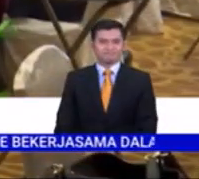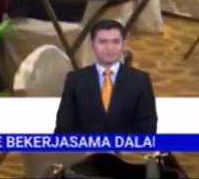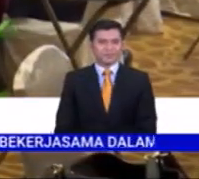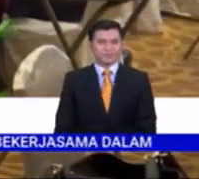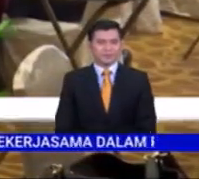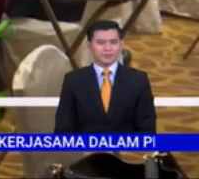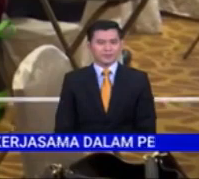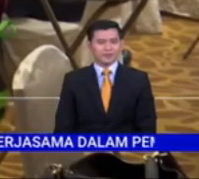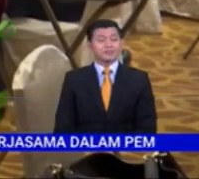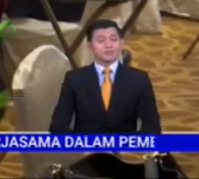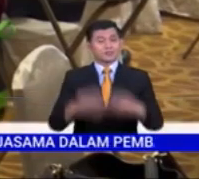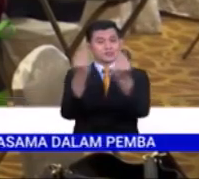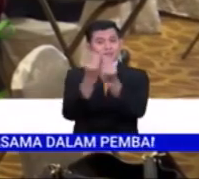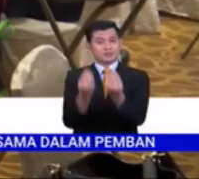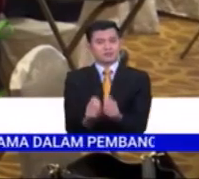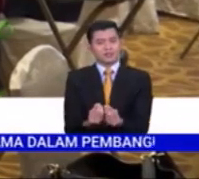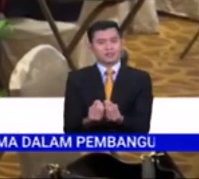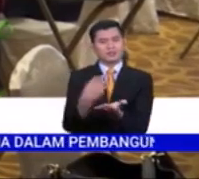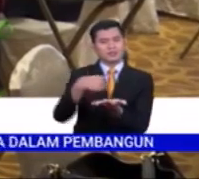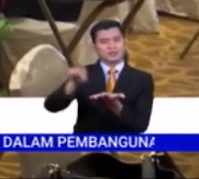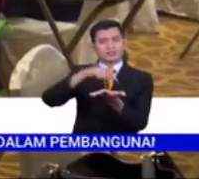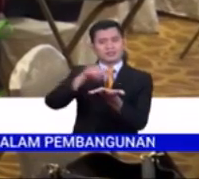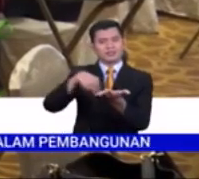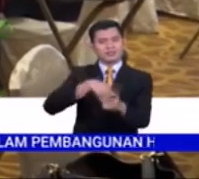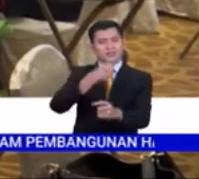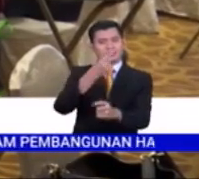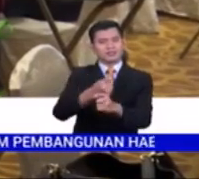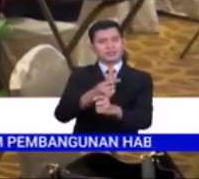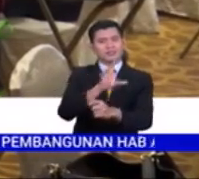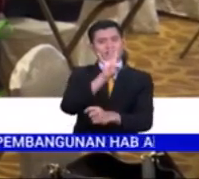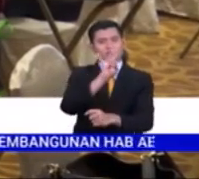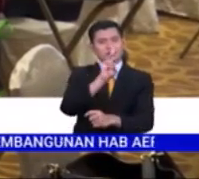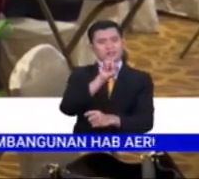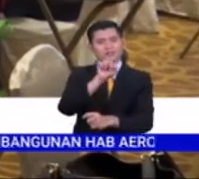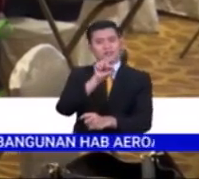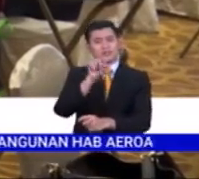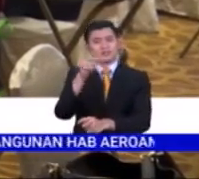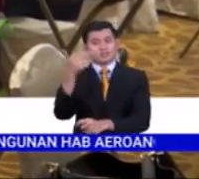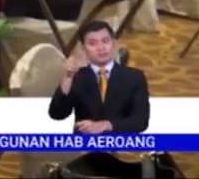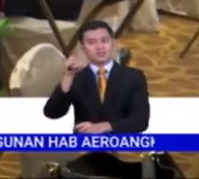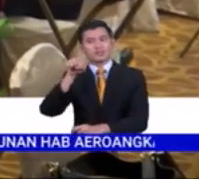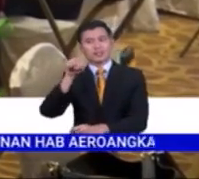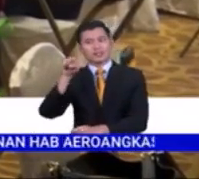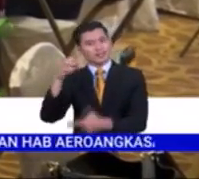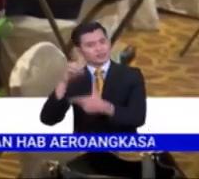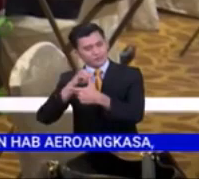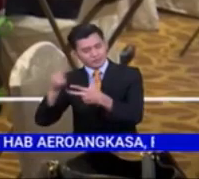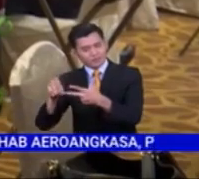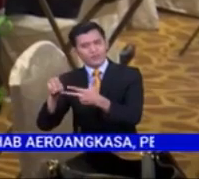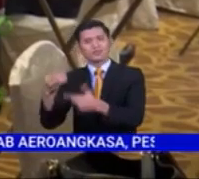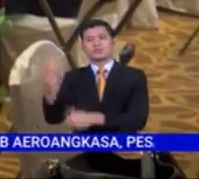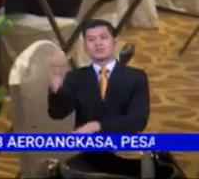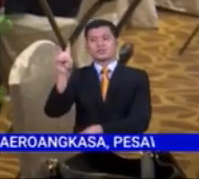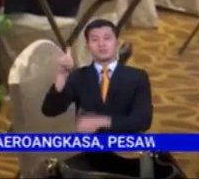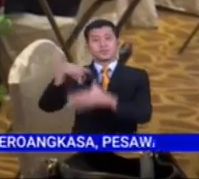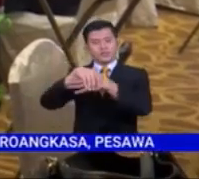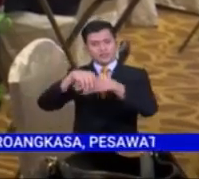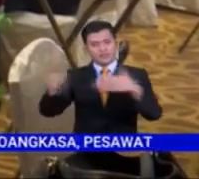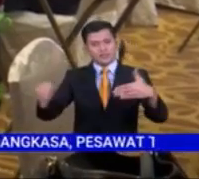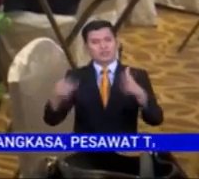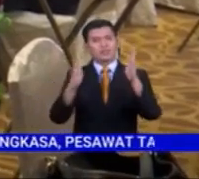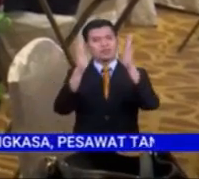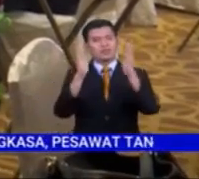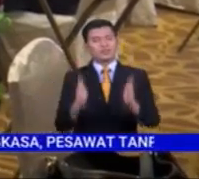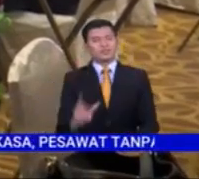Dengan tiga kadar zakat fitrah yang ditetapkan, RM7, RM13 atau RM20, umat Islam di Pulau